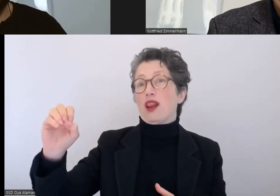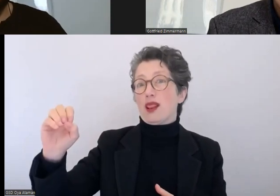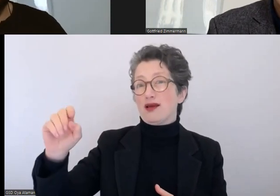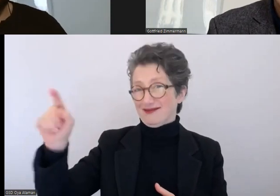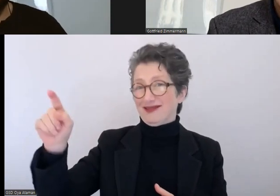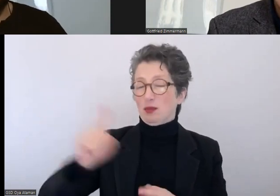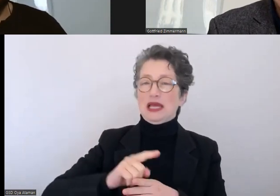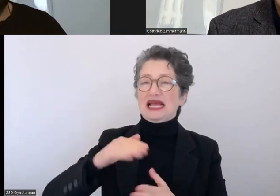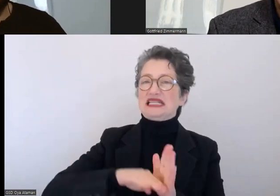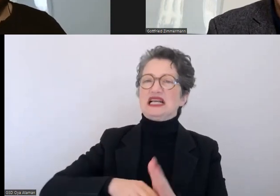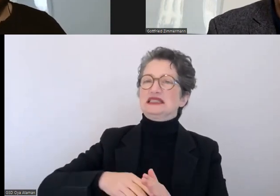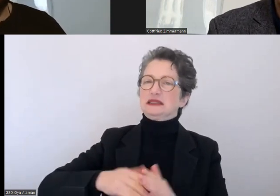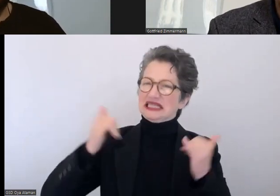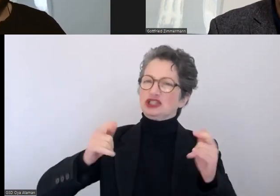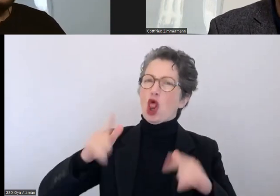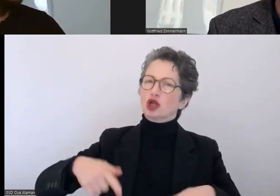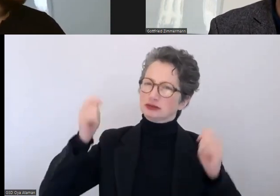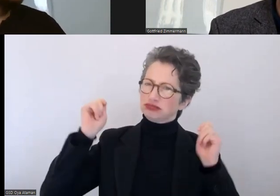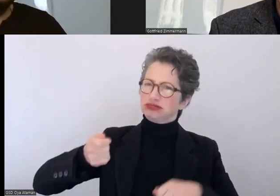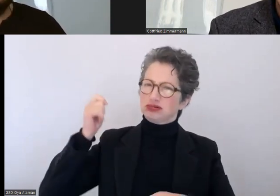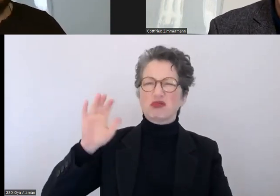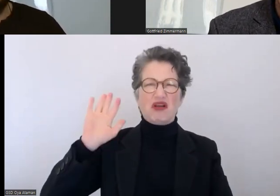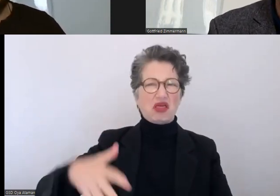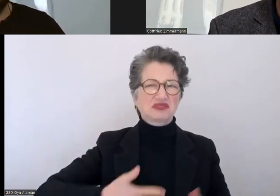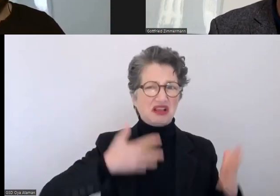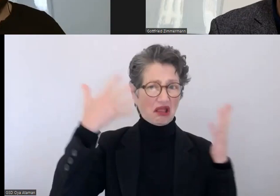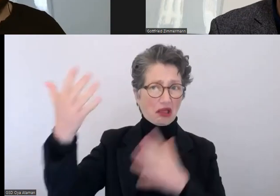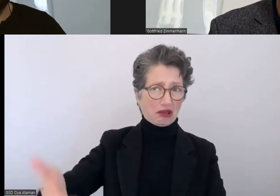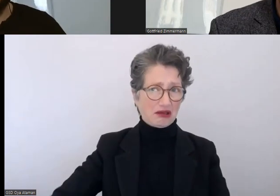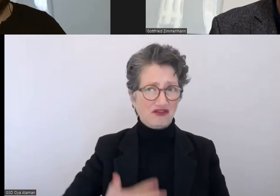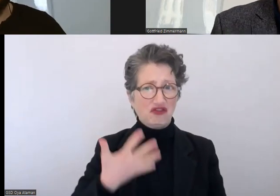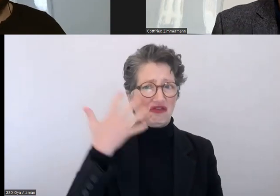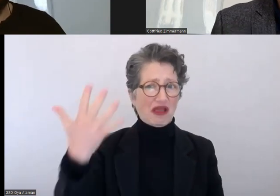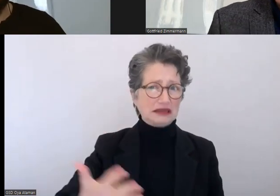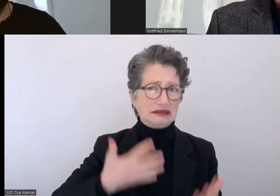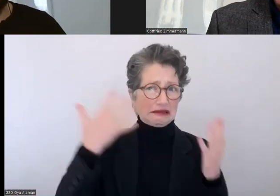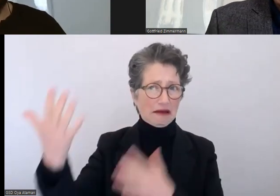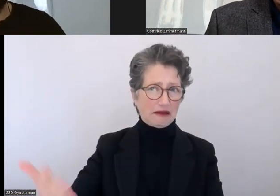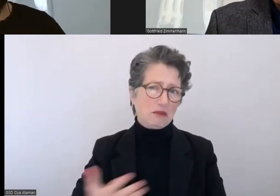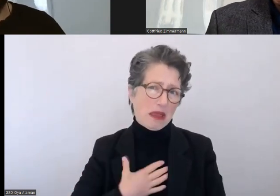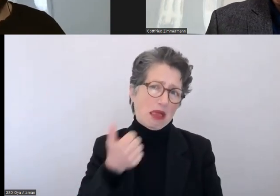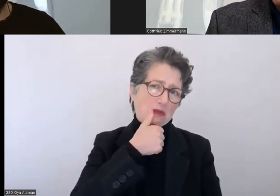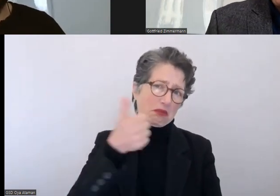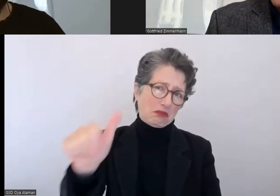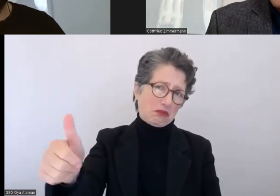wird, ich denke, da gehen noch 5 bis 10 Jahre ins Land. Das ist meine Einschätzung.